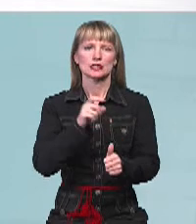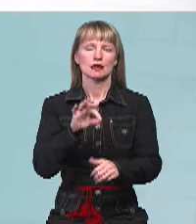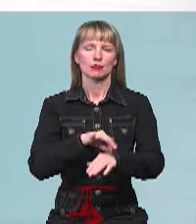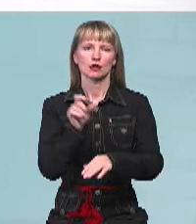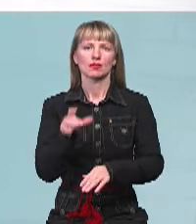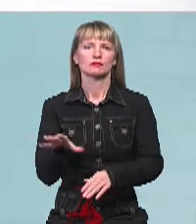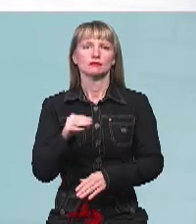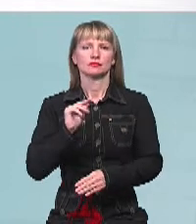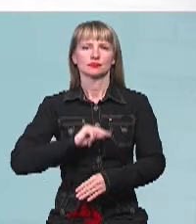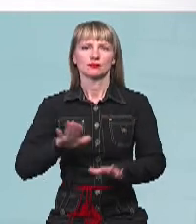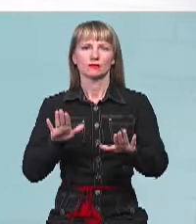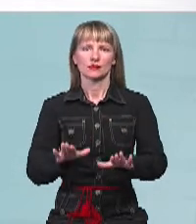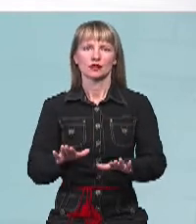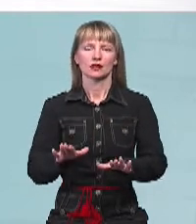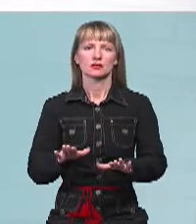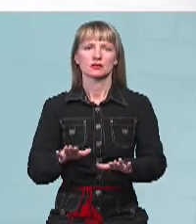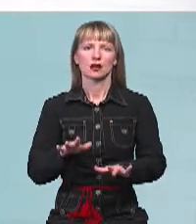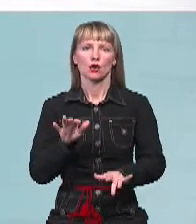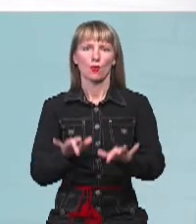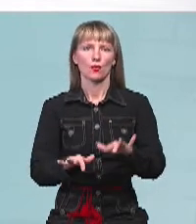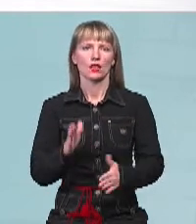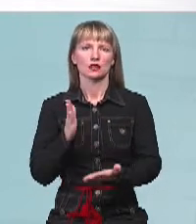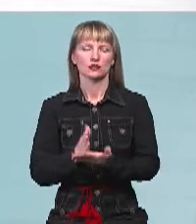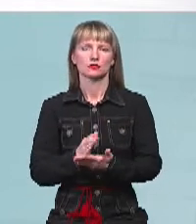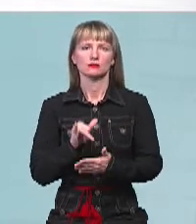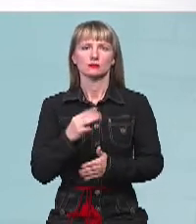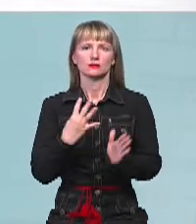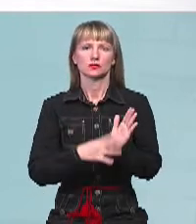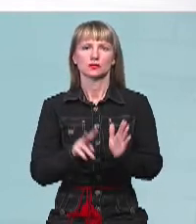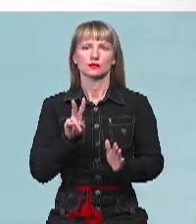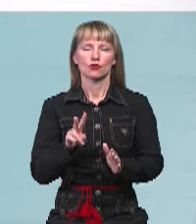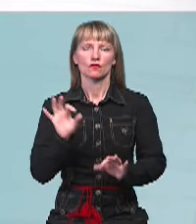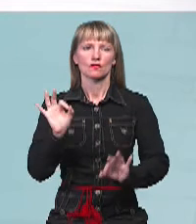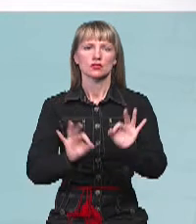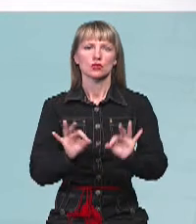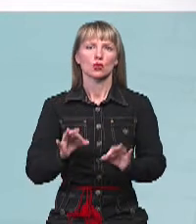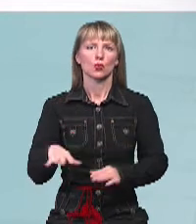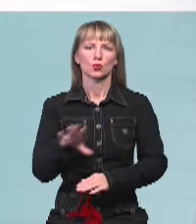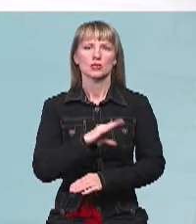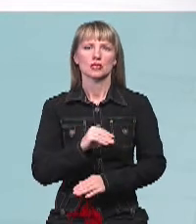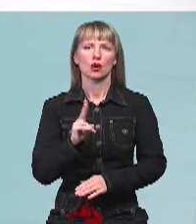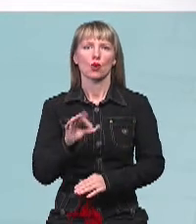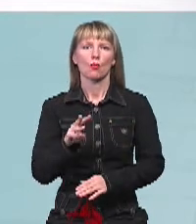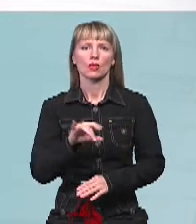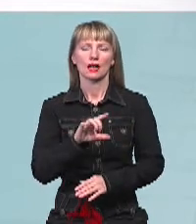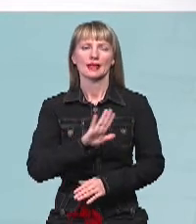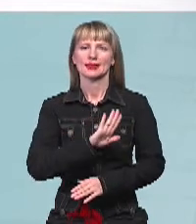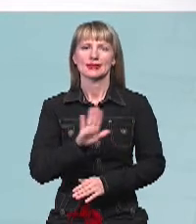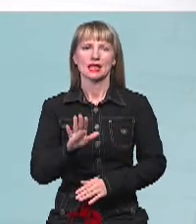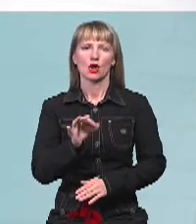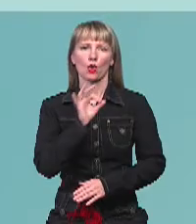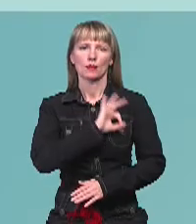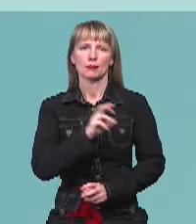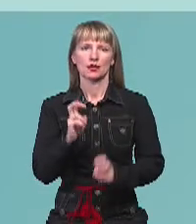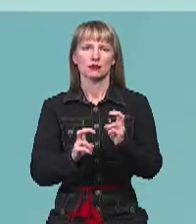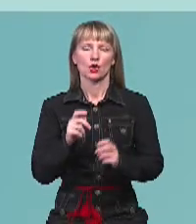Всі робочі місця лікарів комп'ютеризовані у 92% усіх комунальних некомерційних підприємств